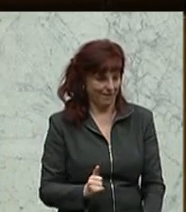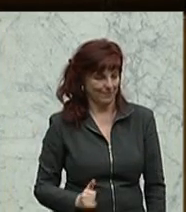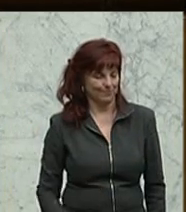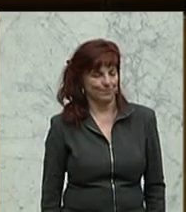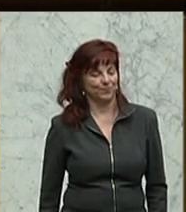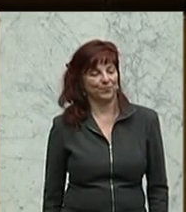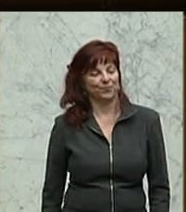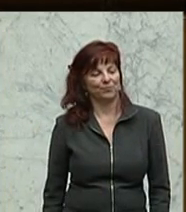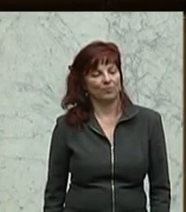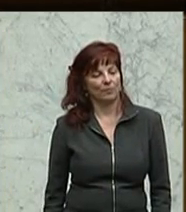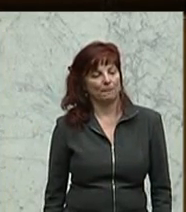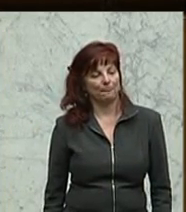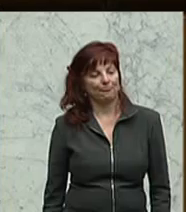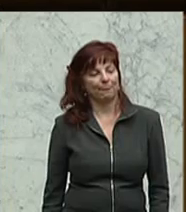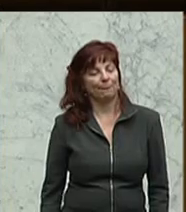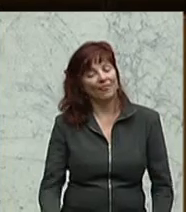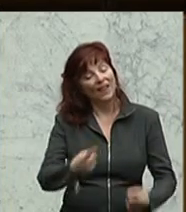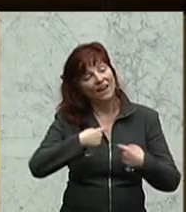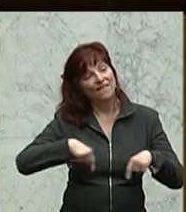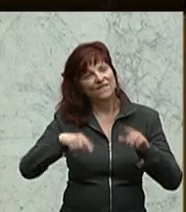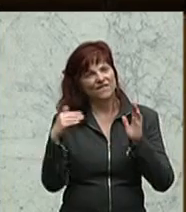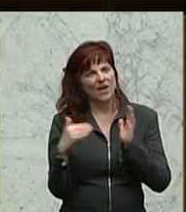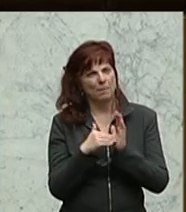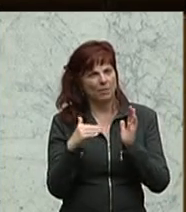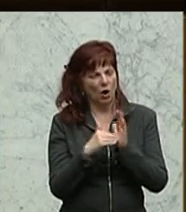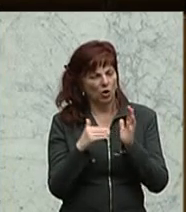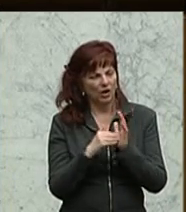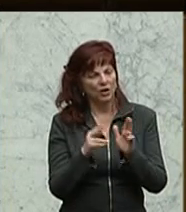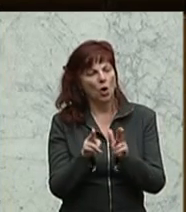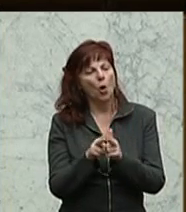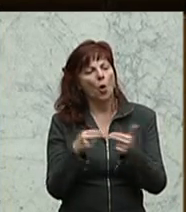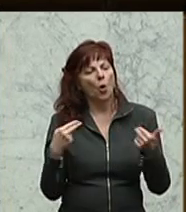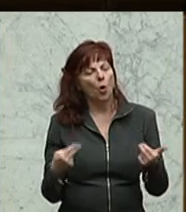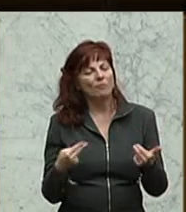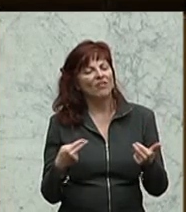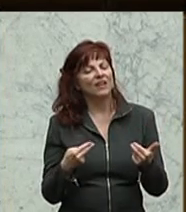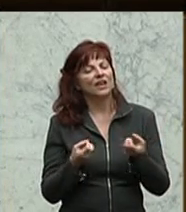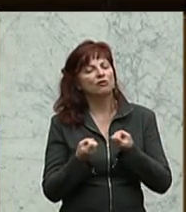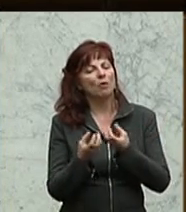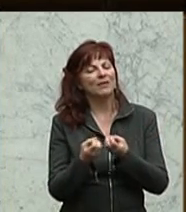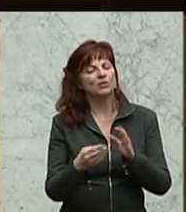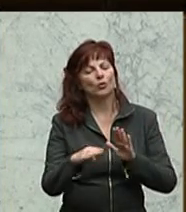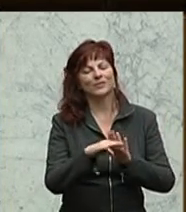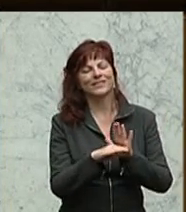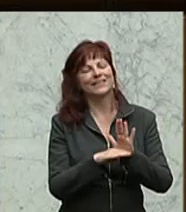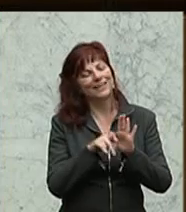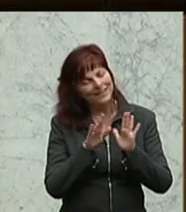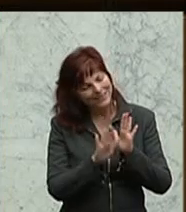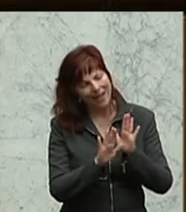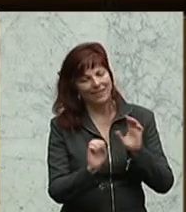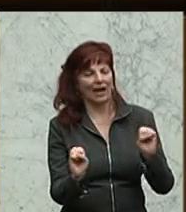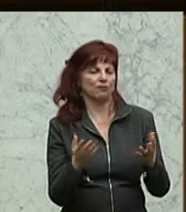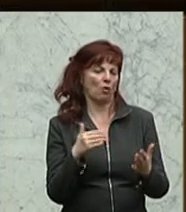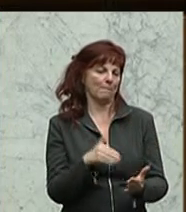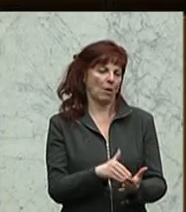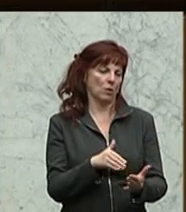Wir brauchen eine Reform des Umweltinformationsgesetzes, wo wieder der Bürger und die Information im Mittelpunkt stehen und nicht das